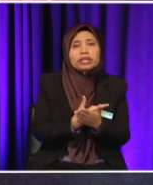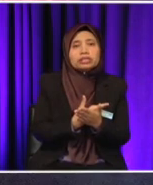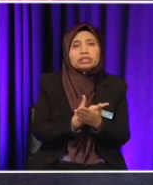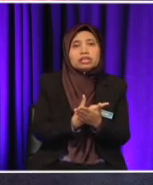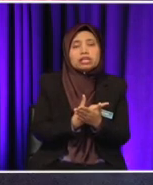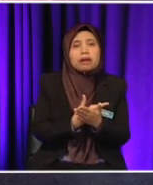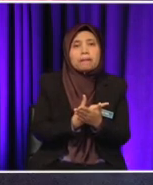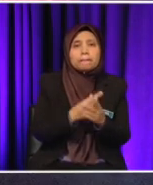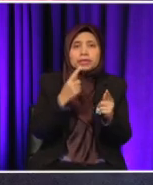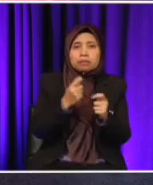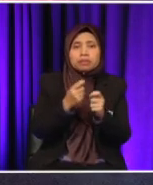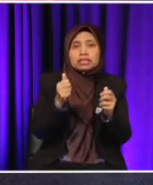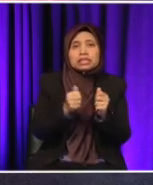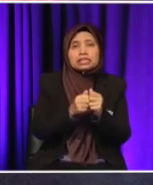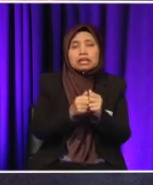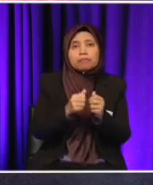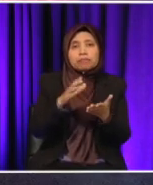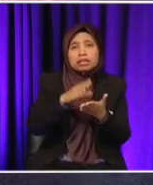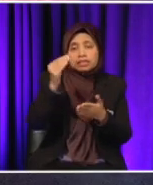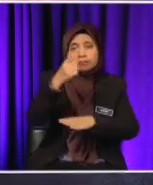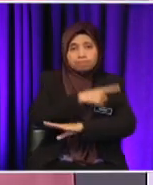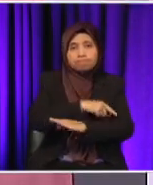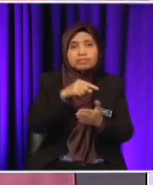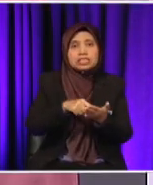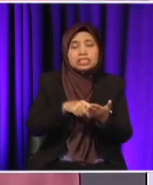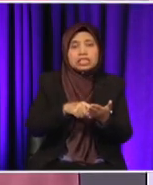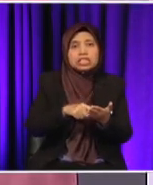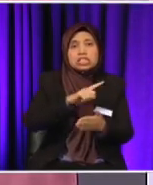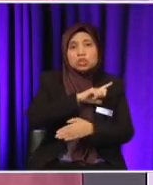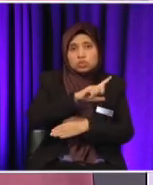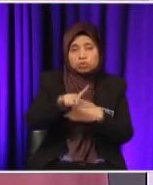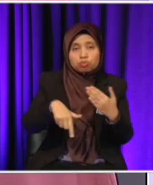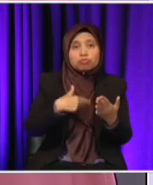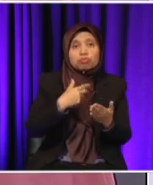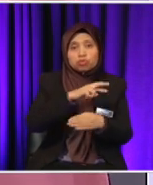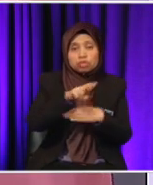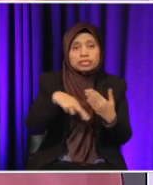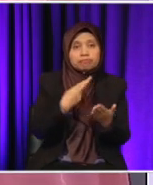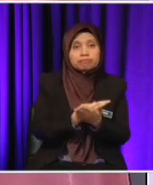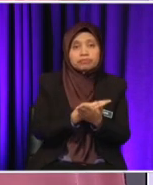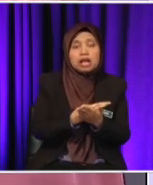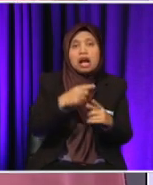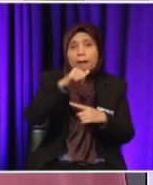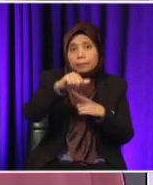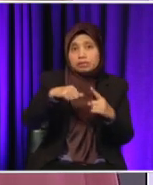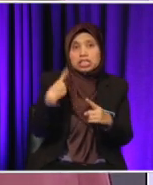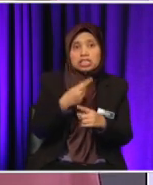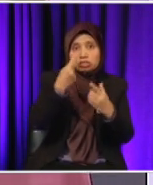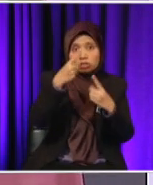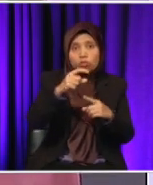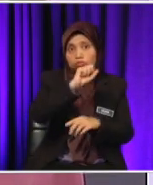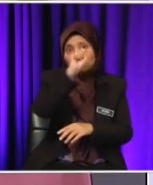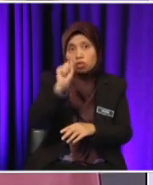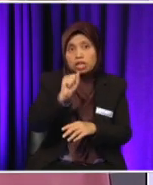bertepatan dengan pembelajaran kita untuk hari ini Oke cari ke rumusnya sebenarnya apabila kita menjawab soalnya